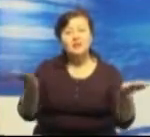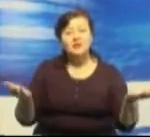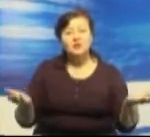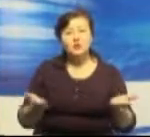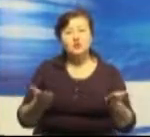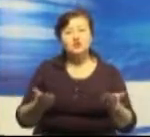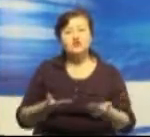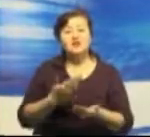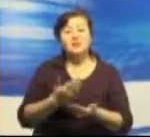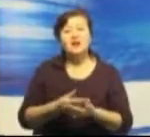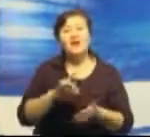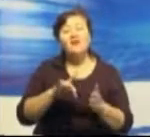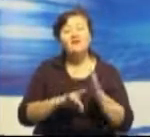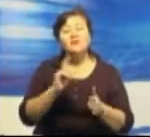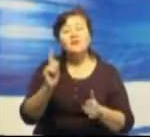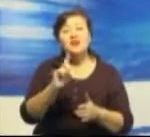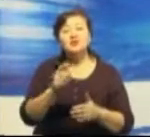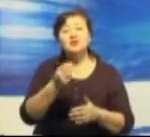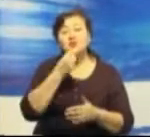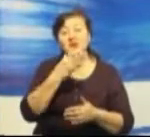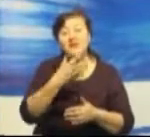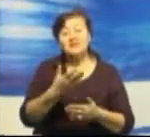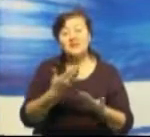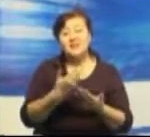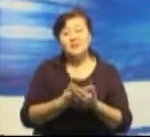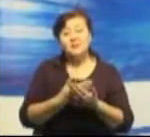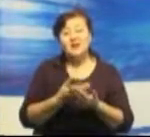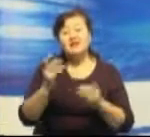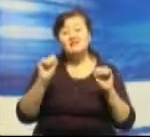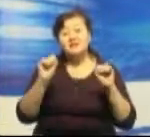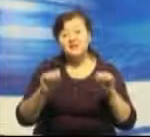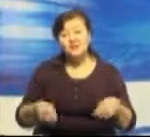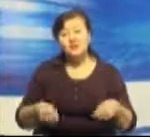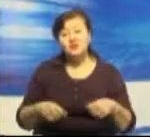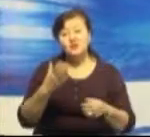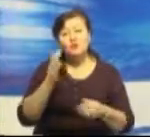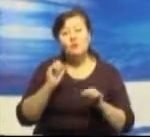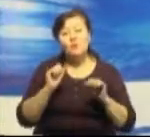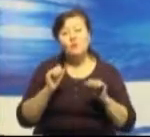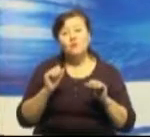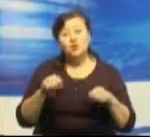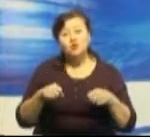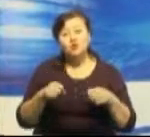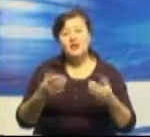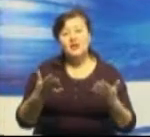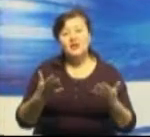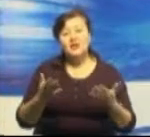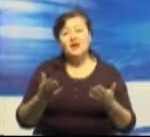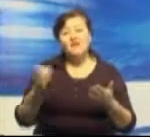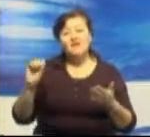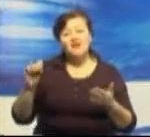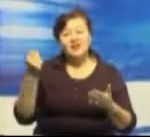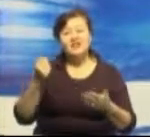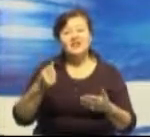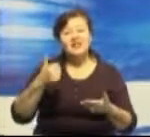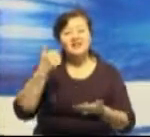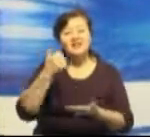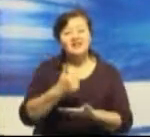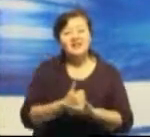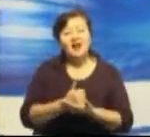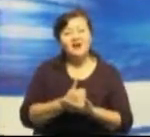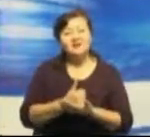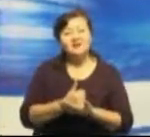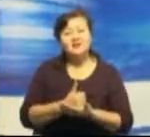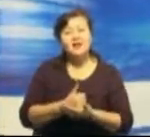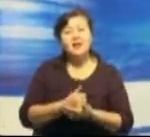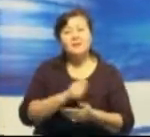наборов. Выбирай, что нравится, а если повезет, сможете победить в ежемесячном розыгрыше и выиграть главный приз – сенсорную